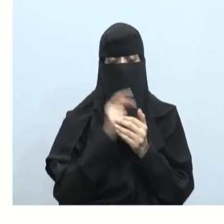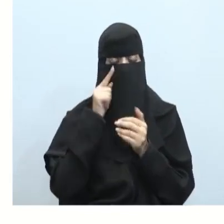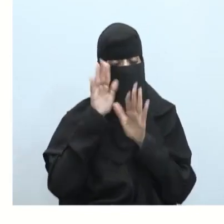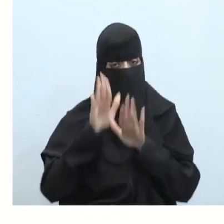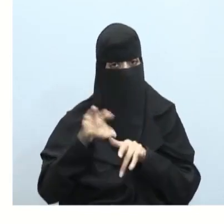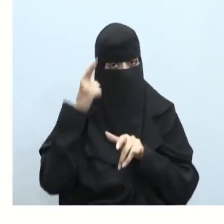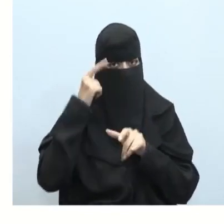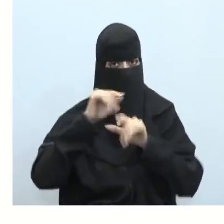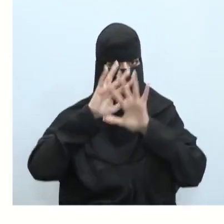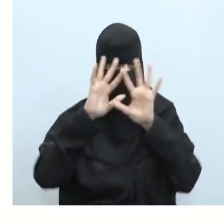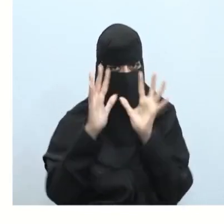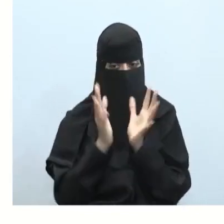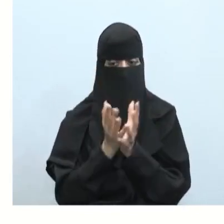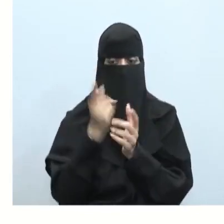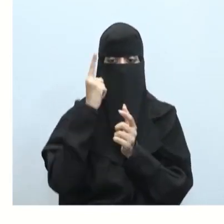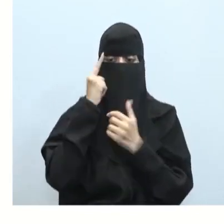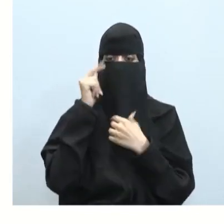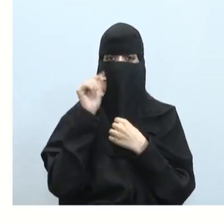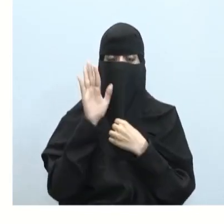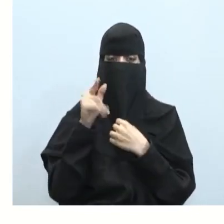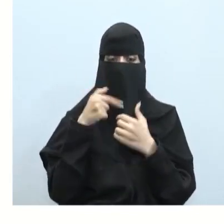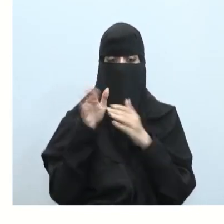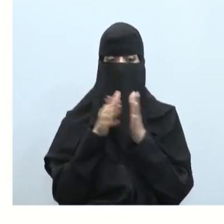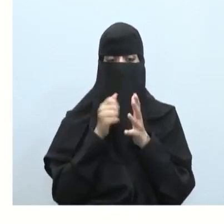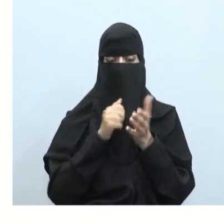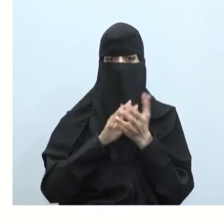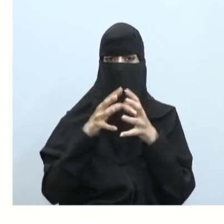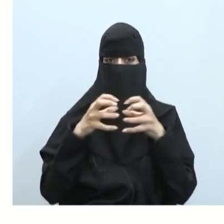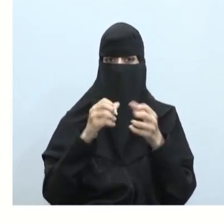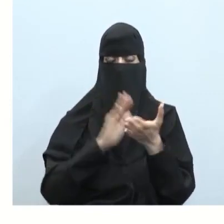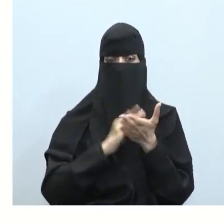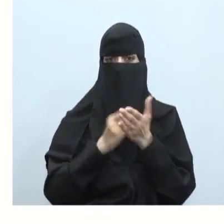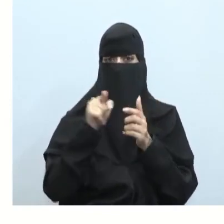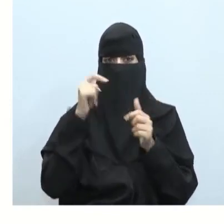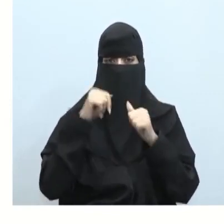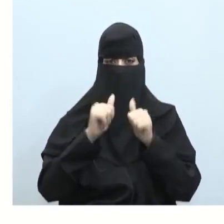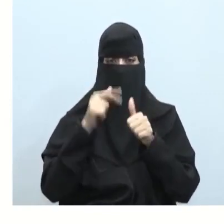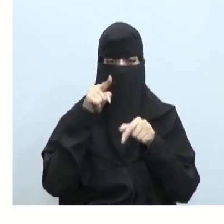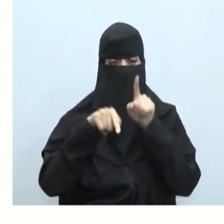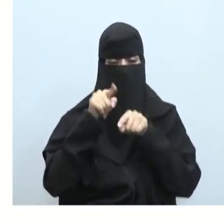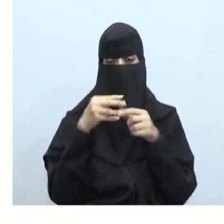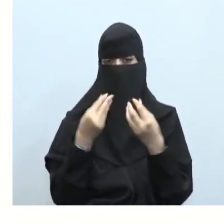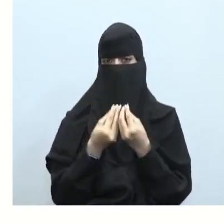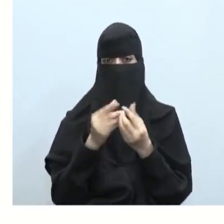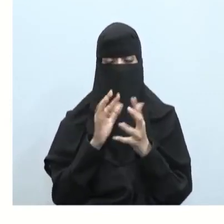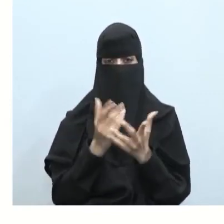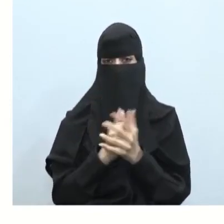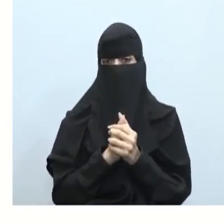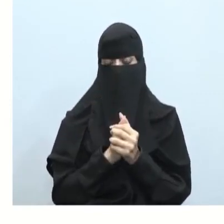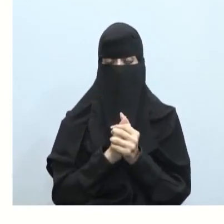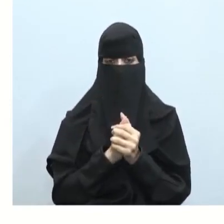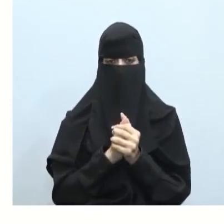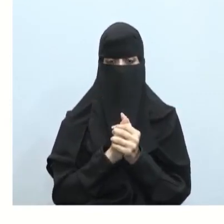وافيه وشامله عن المفسر والمترجم بامكانك ان تذكر لنا الفرق بين المفسر